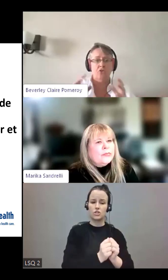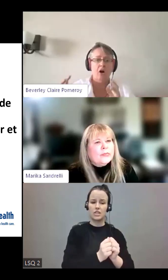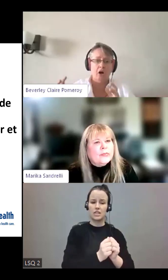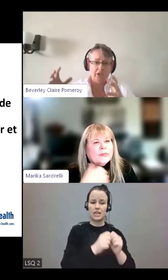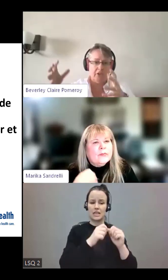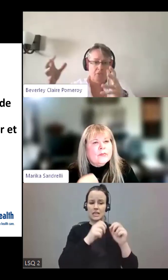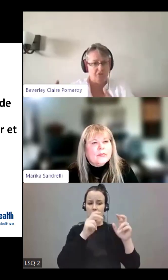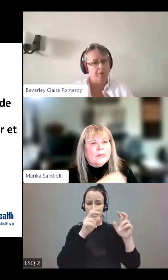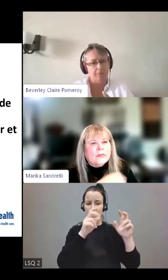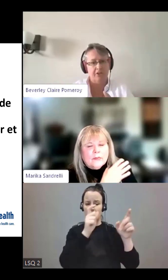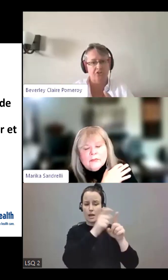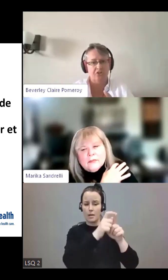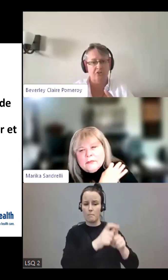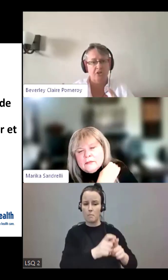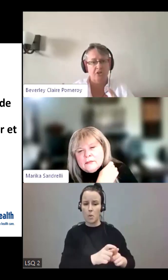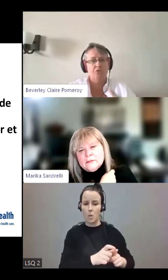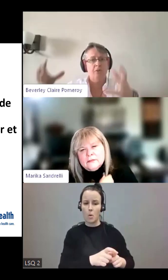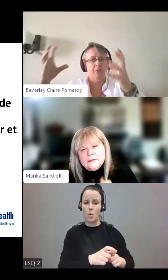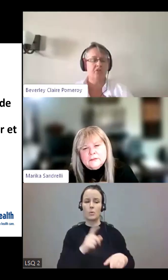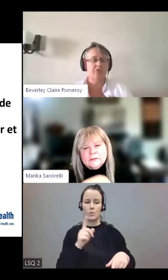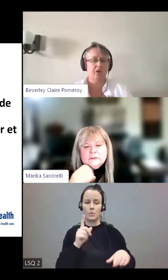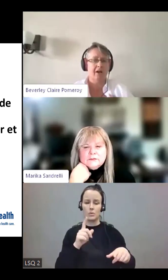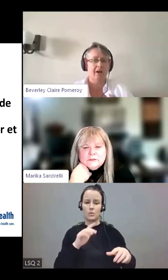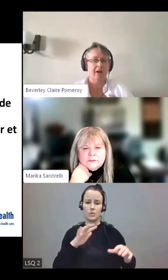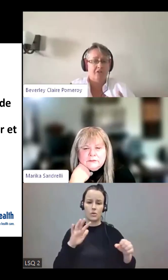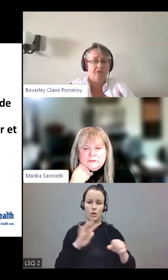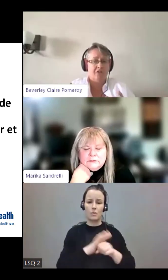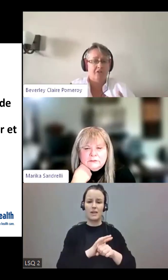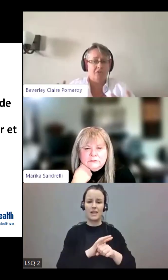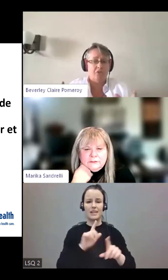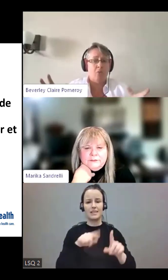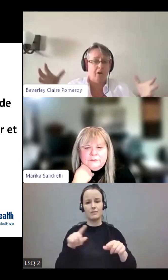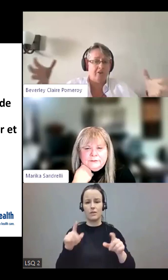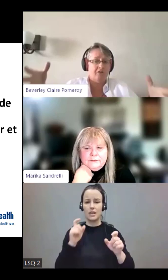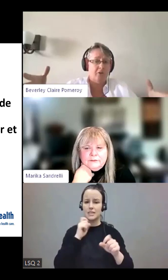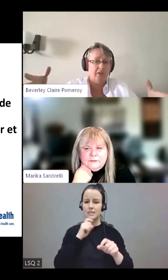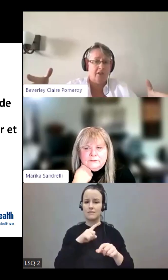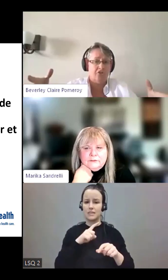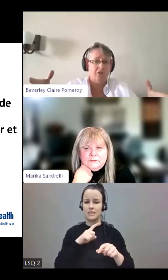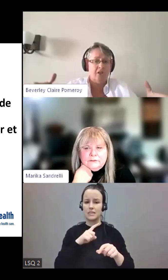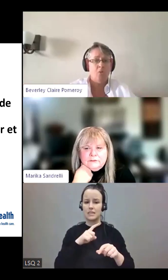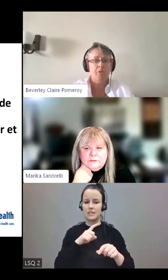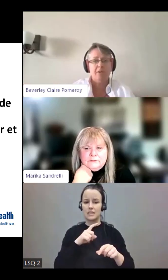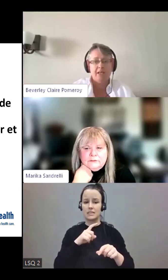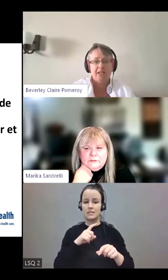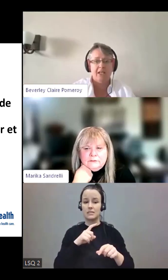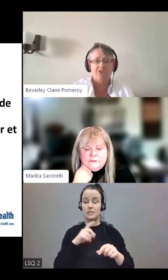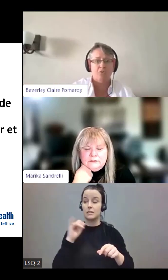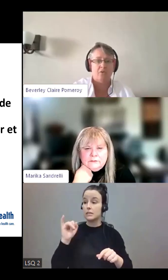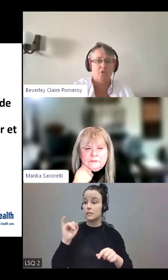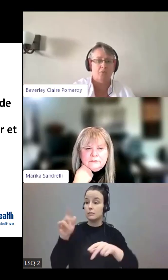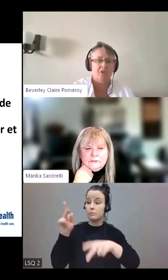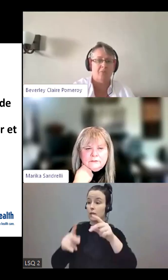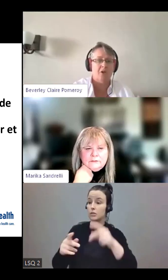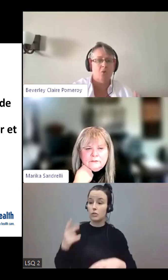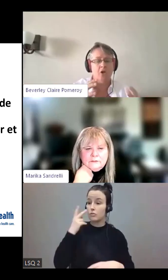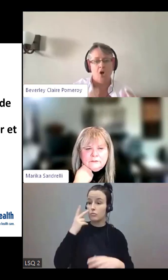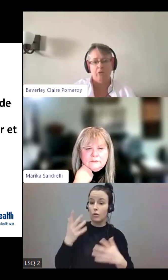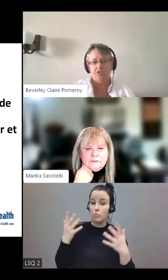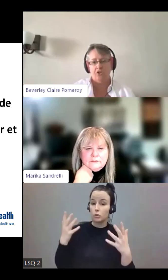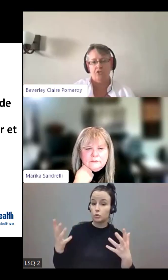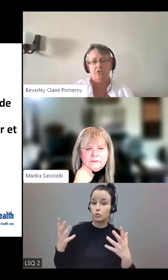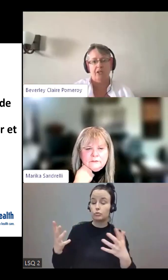qu'on contacte rarement change la notion. Lorsqu'on commence à engager avec des jeunes